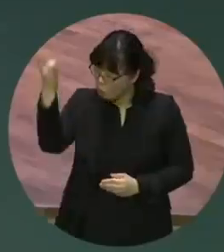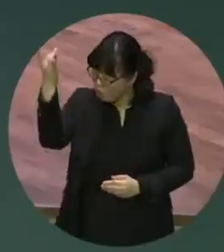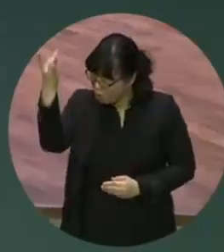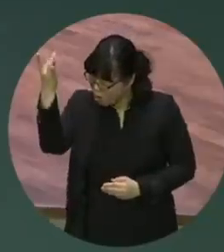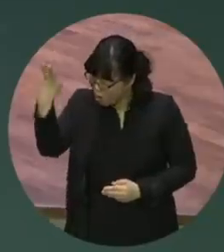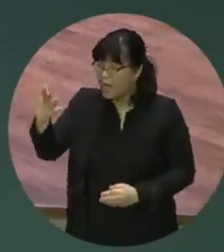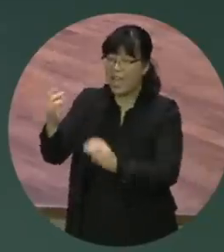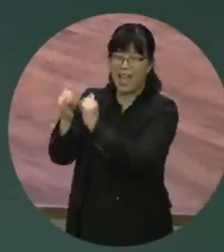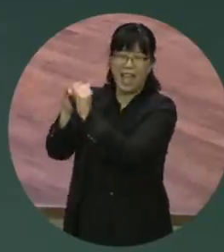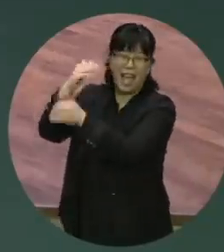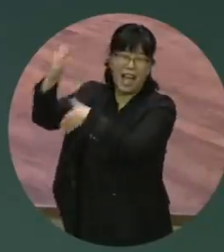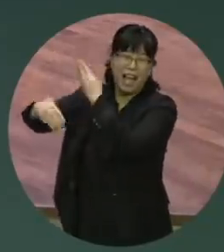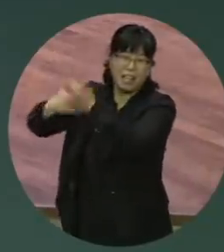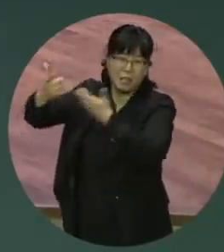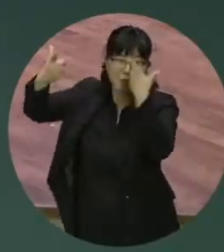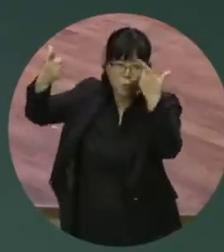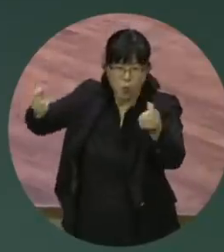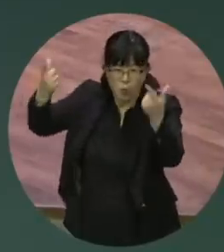하나님이신데